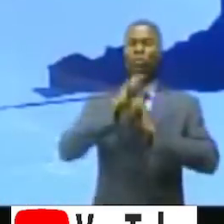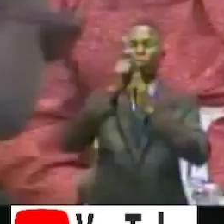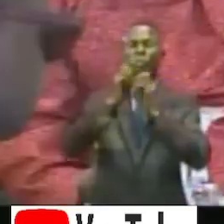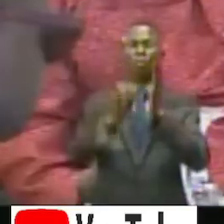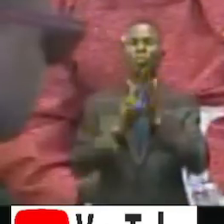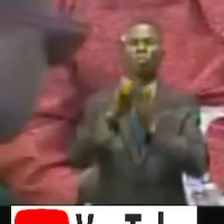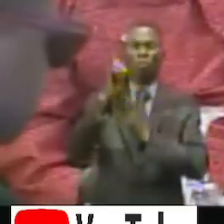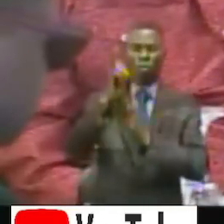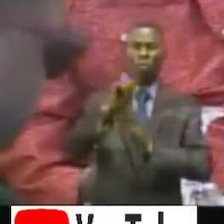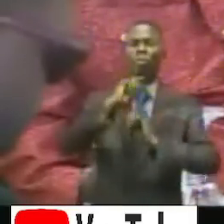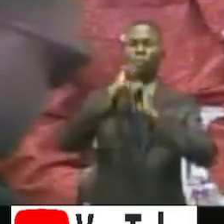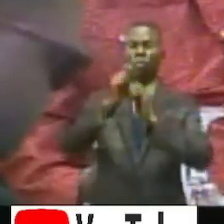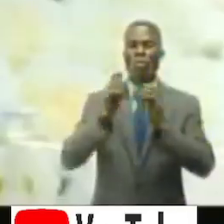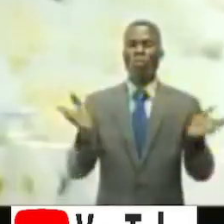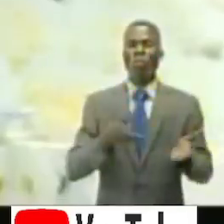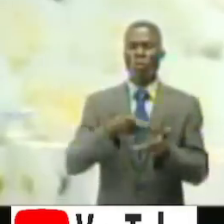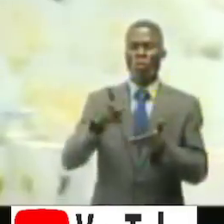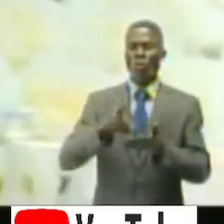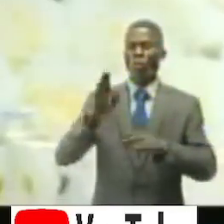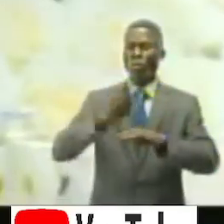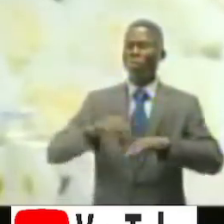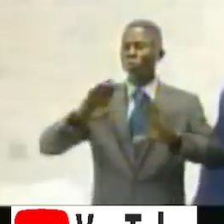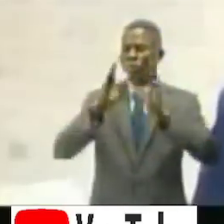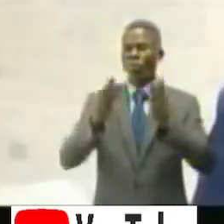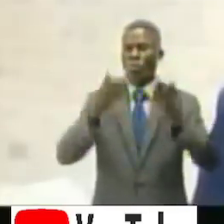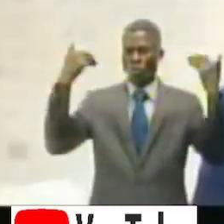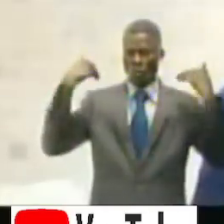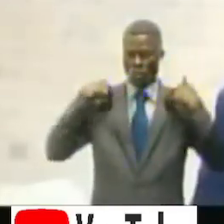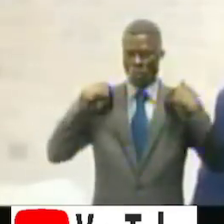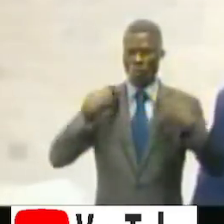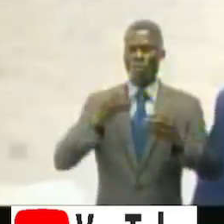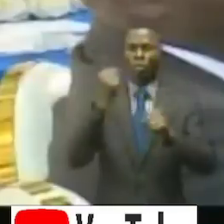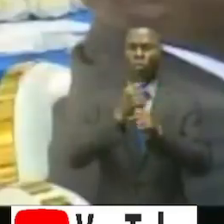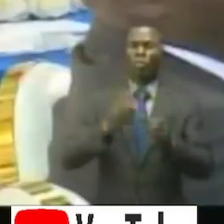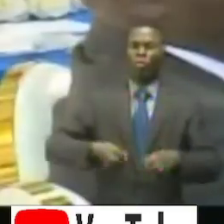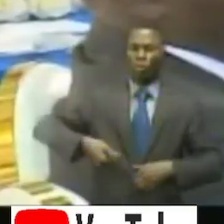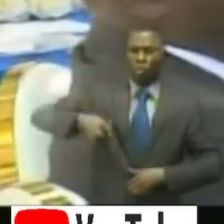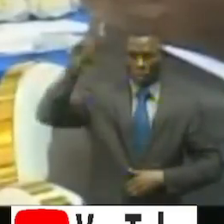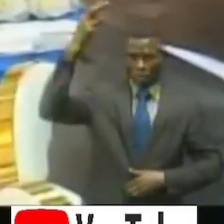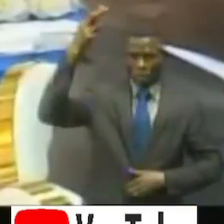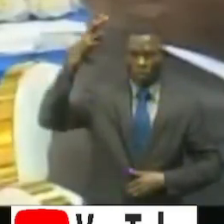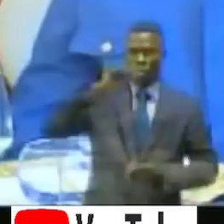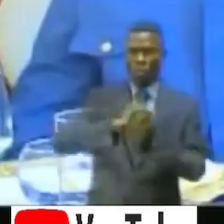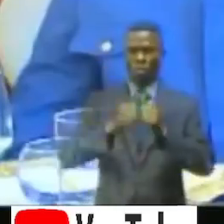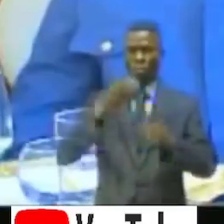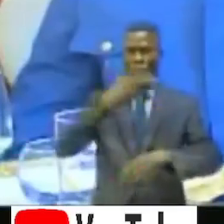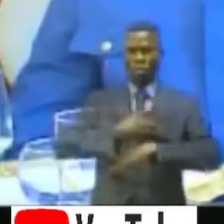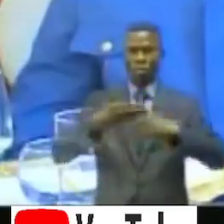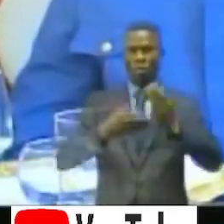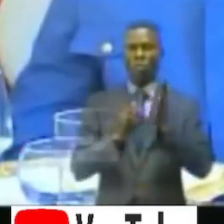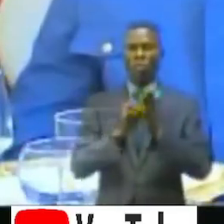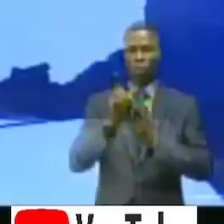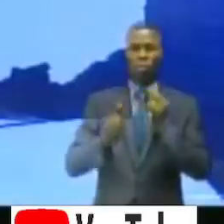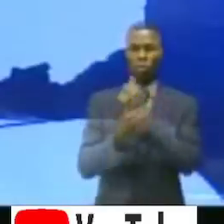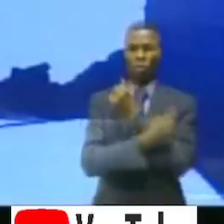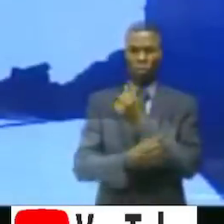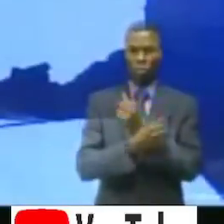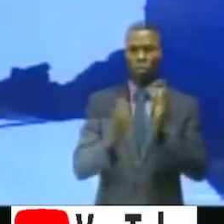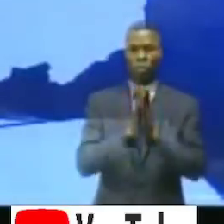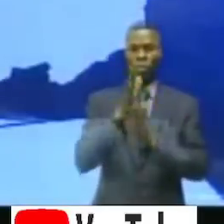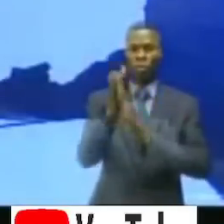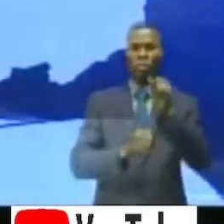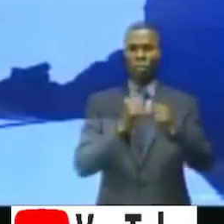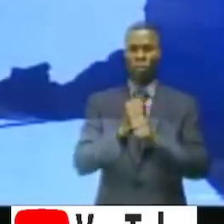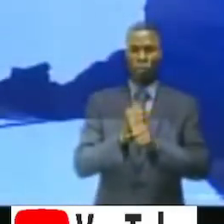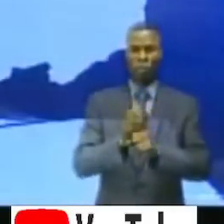un prix qui récompense toutes les personnalités qui se sont distinguées dans les domaines des infrastructures et du développement. 10 ans dans la